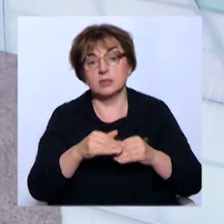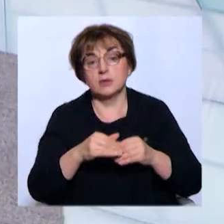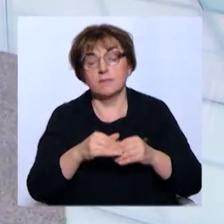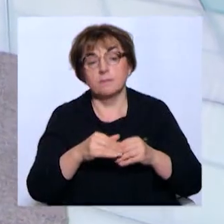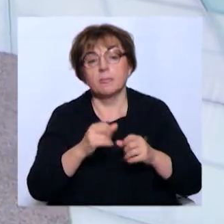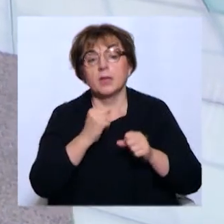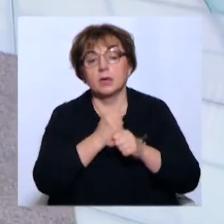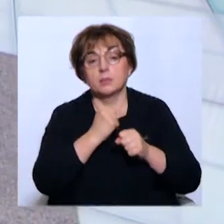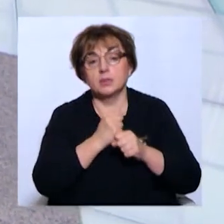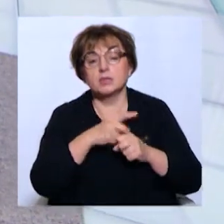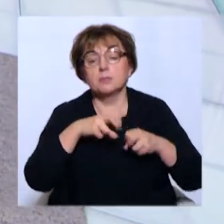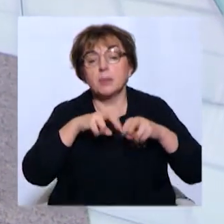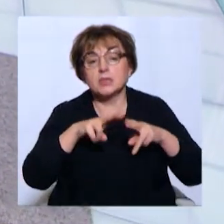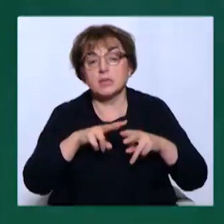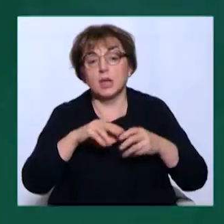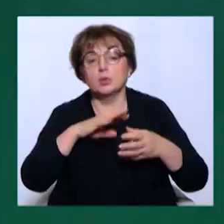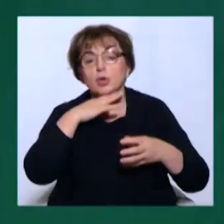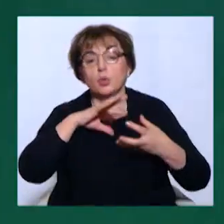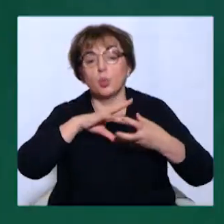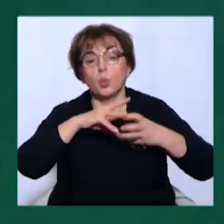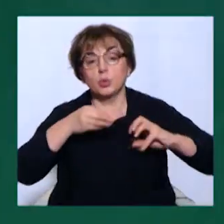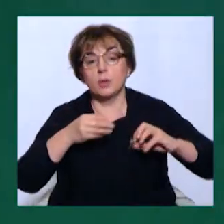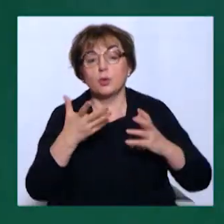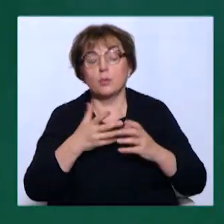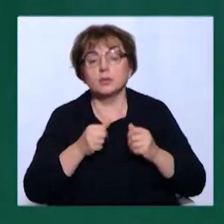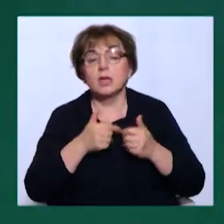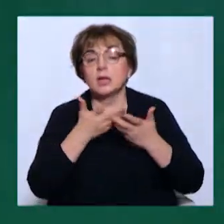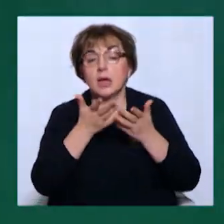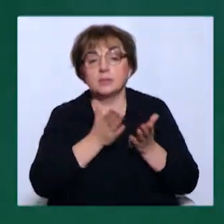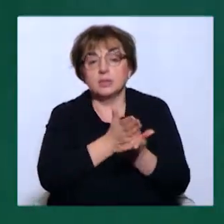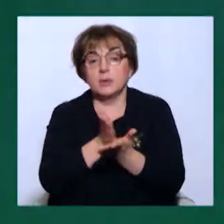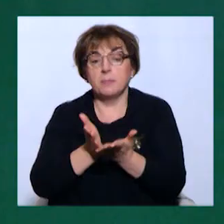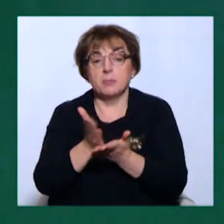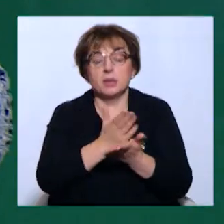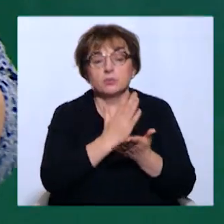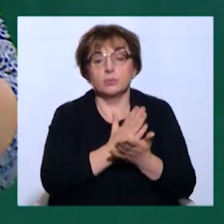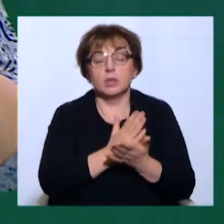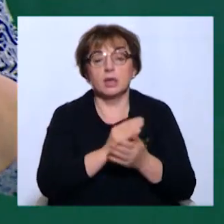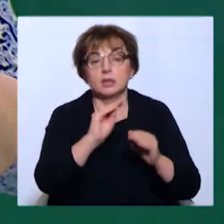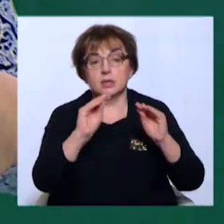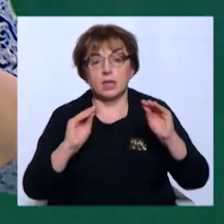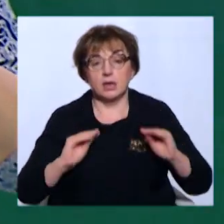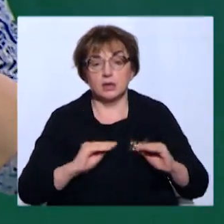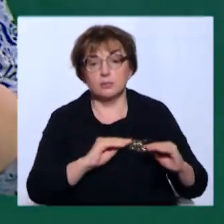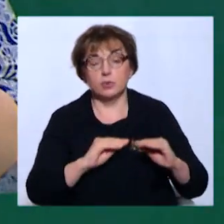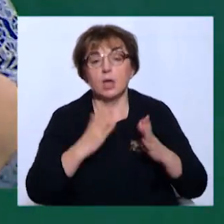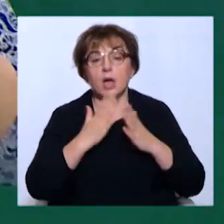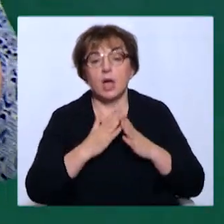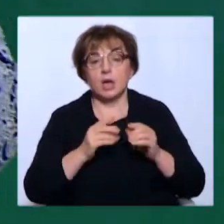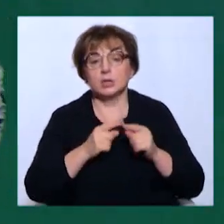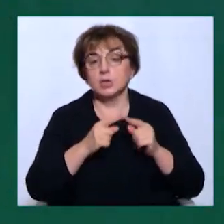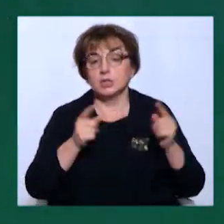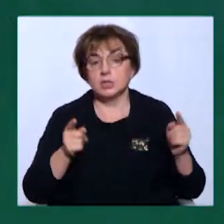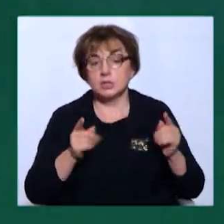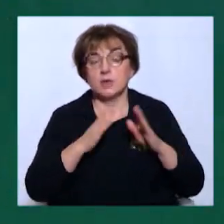შრეს ქმნის გლუვიკუნთები და ისინი რამდენიმე მიმართულებით არიან განლაგებული. აქვთ სიგრძივი